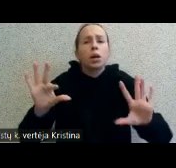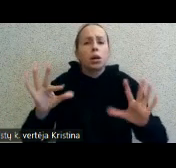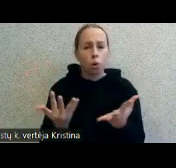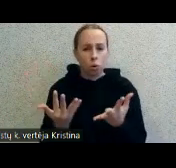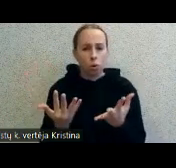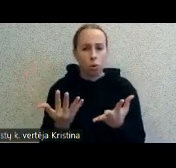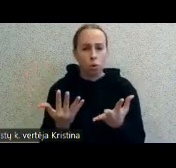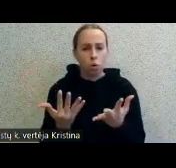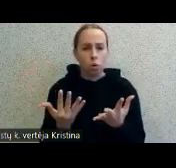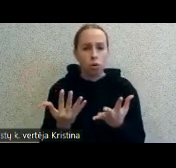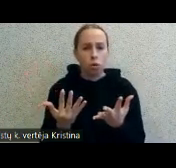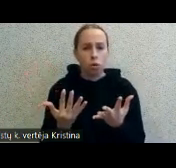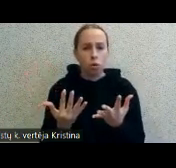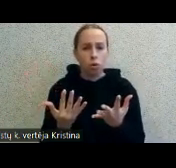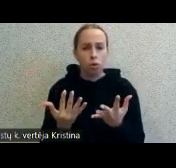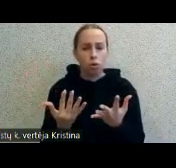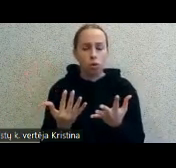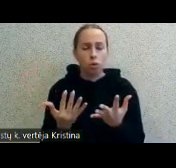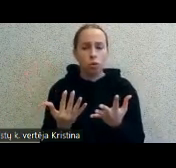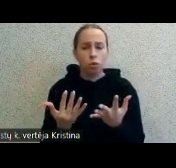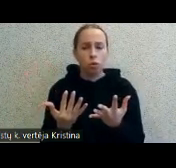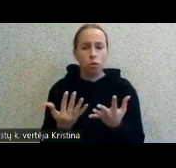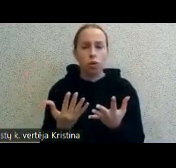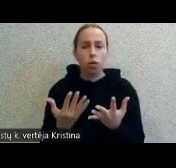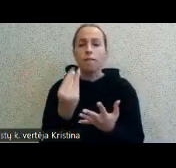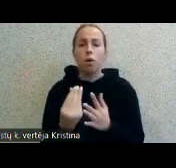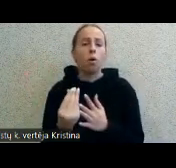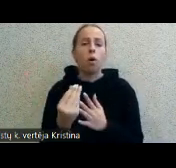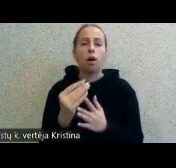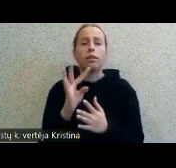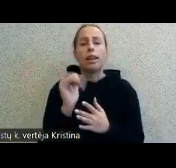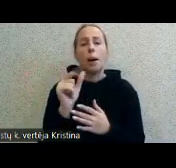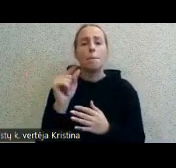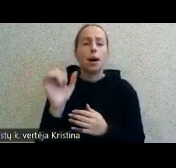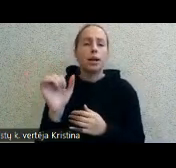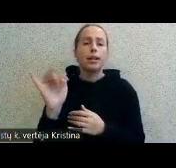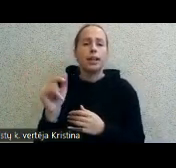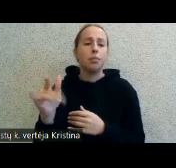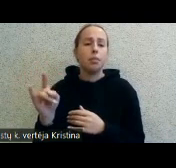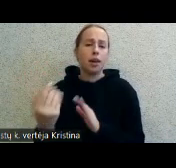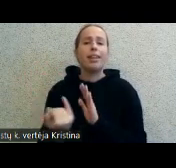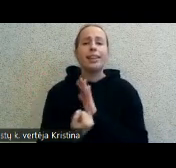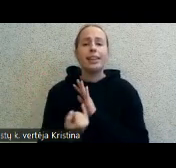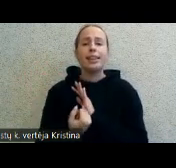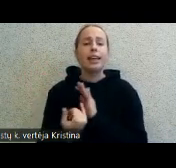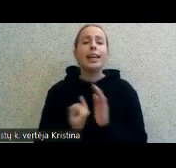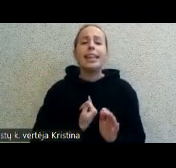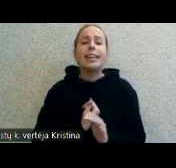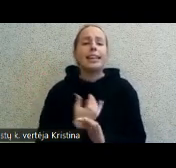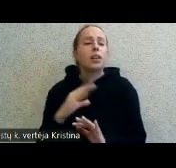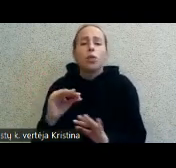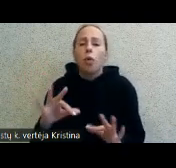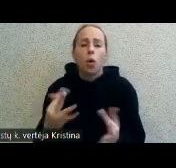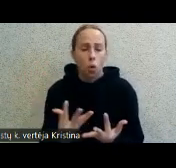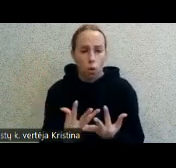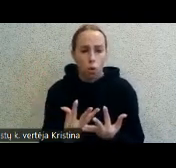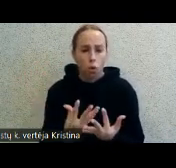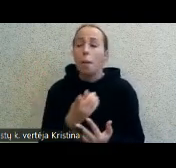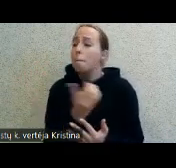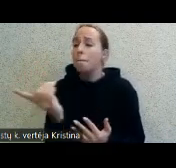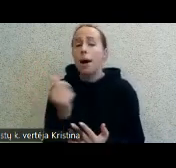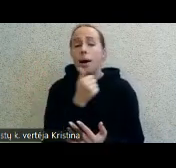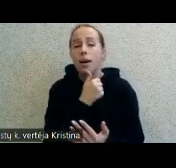plačioji, jeigu taip galima pasakyti, skaitytojo tapatybė. Ir jeigu jie iš tikrųjų norėtų, jiems labai